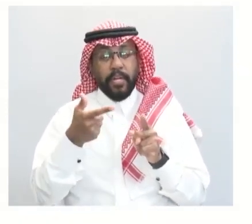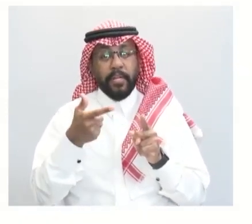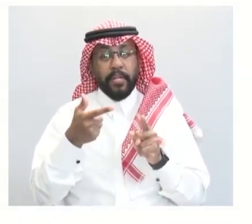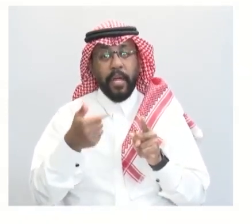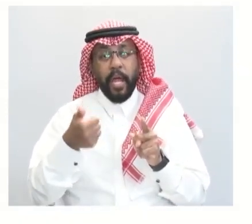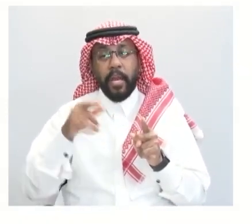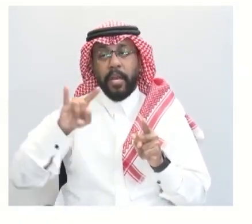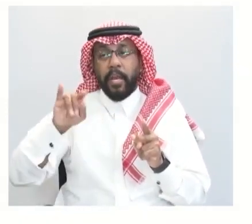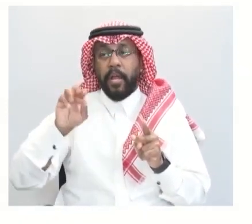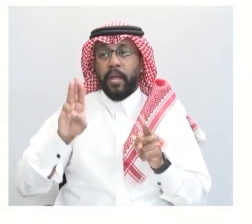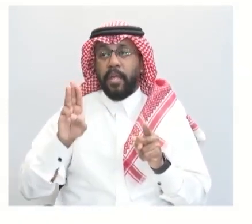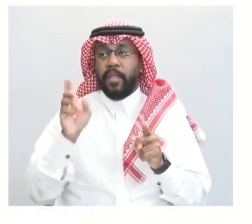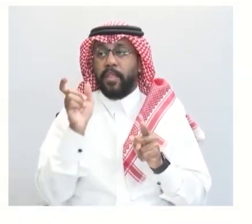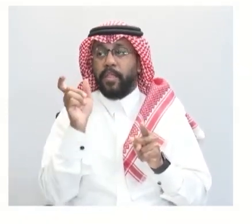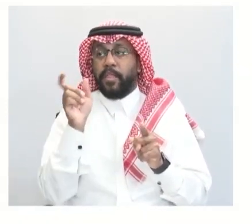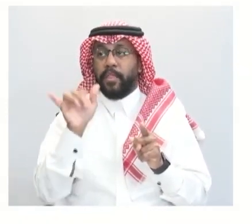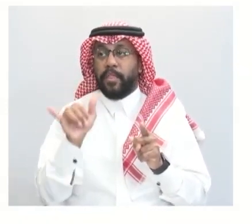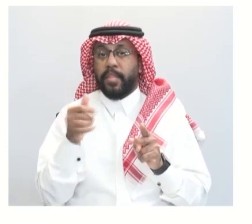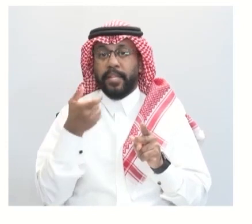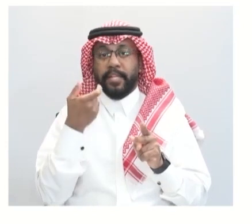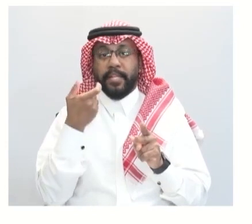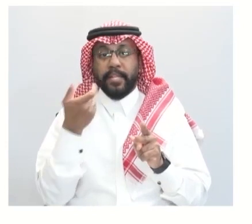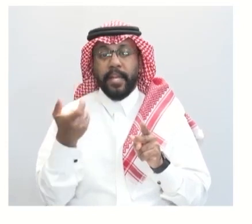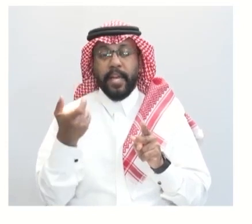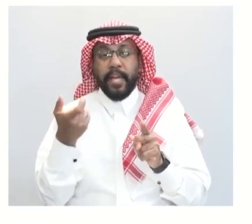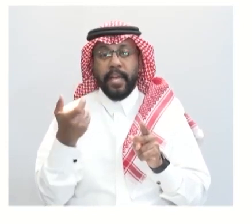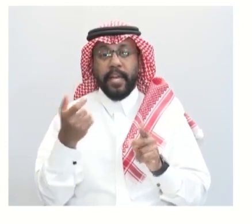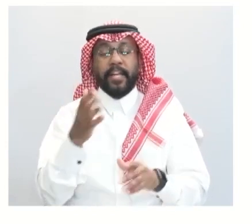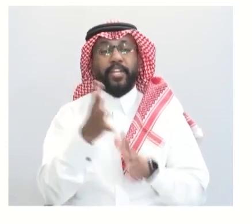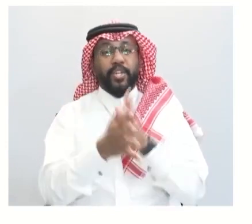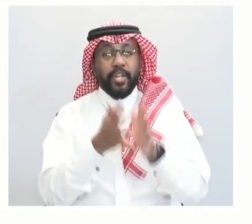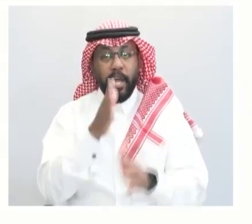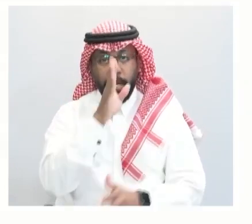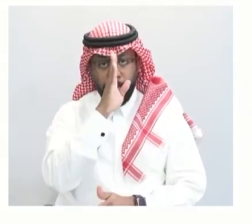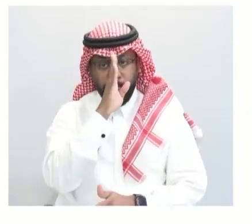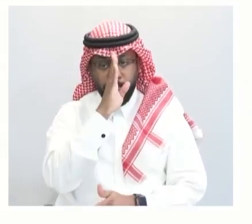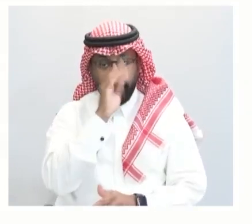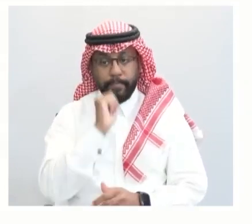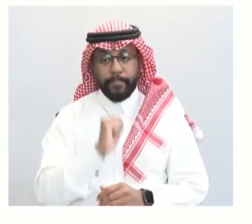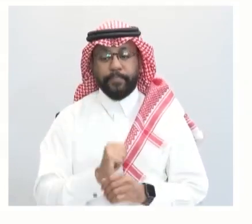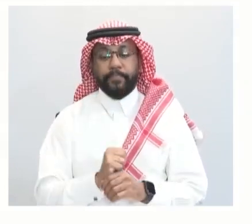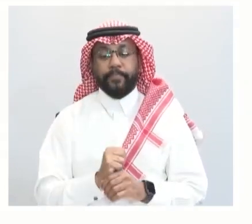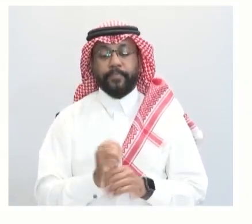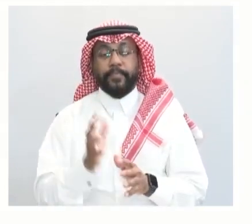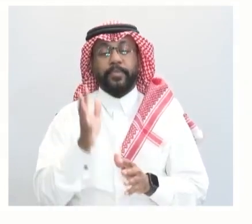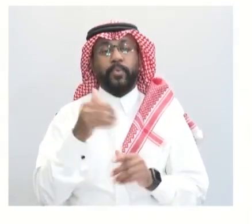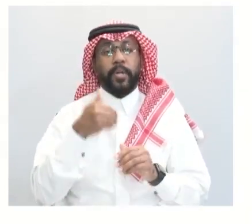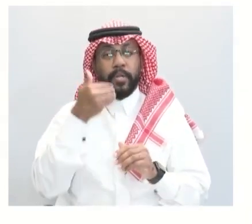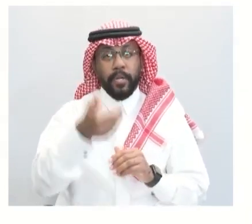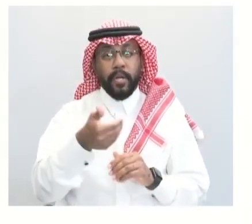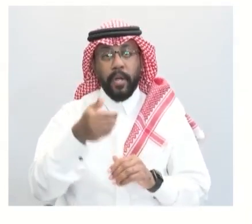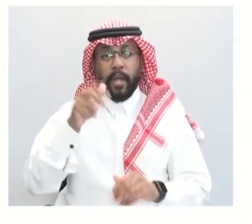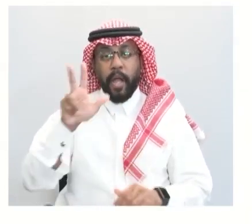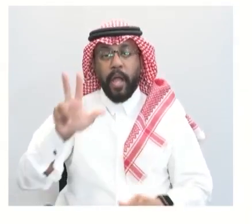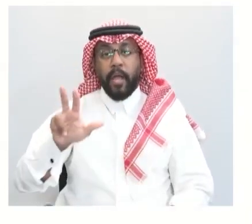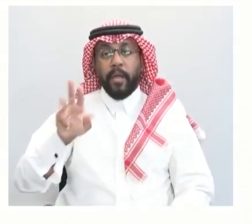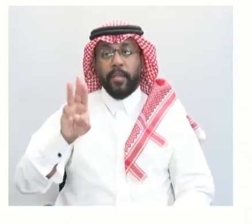الاثنين احسنتم اذا بعد يوم الاثنين ياتينا مباشره يوم